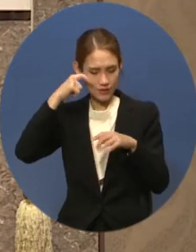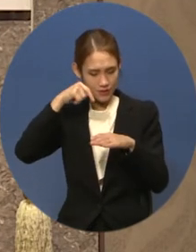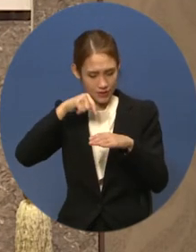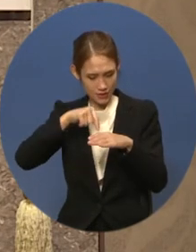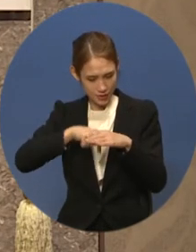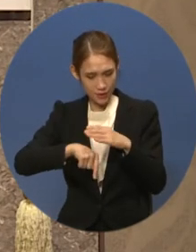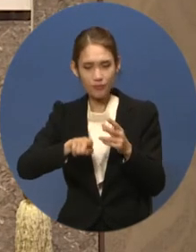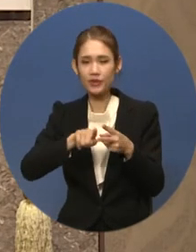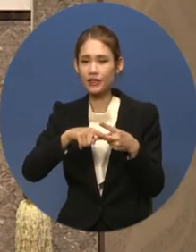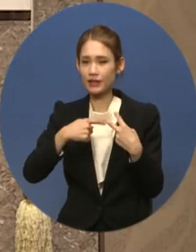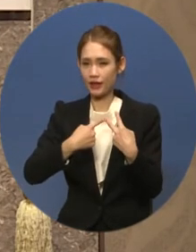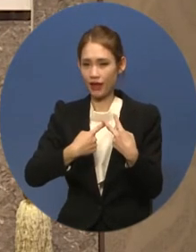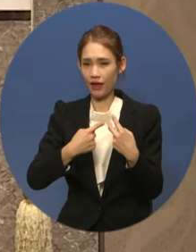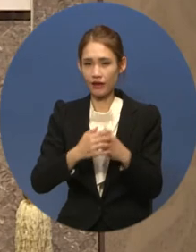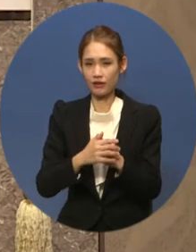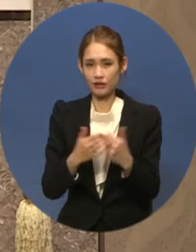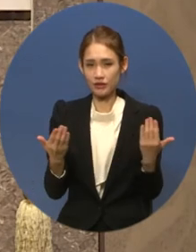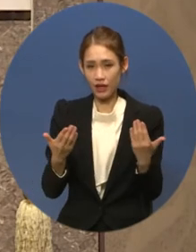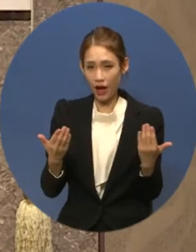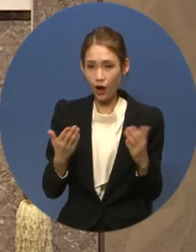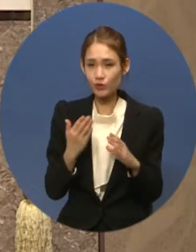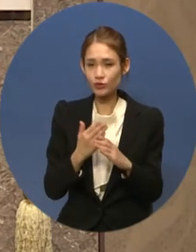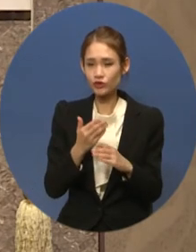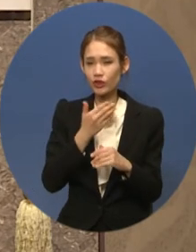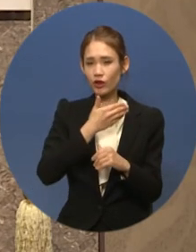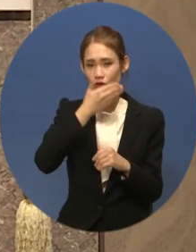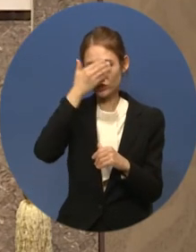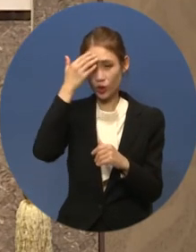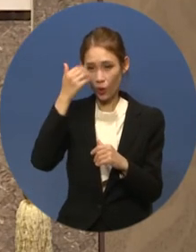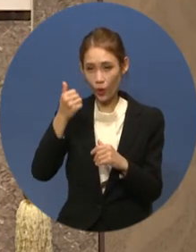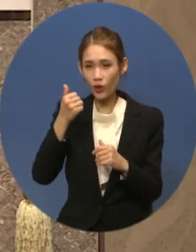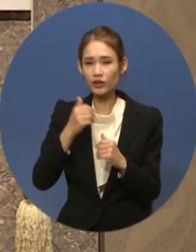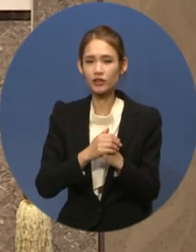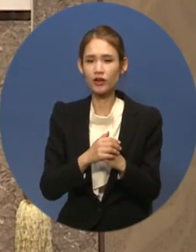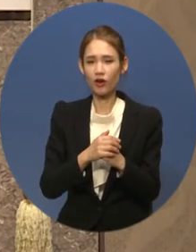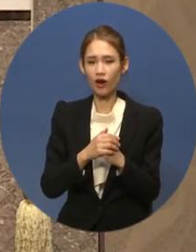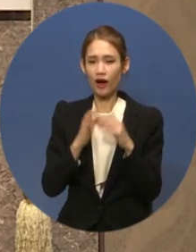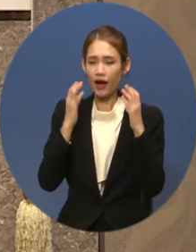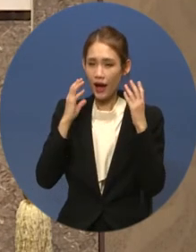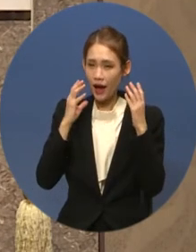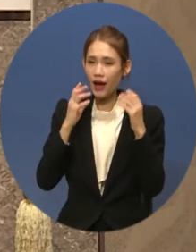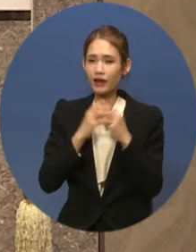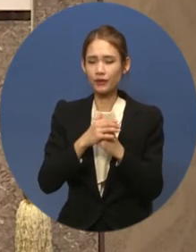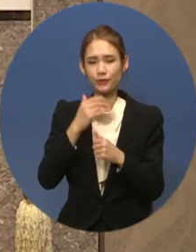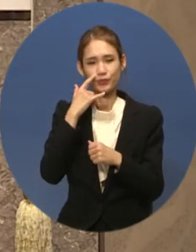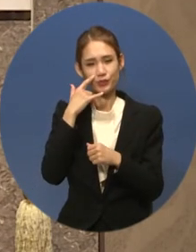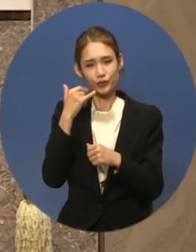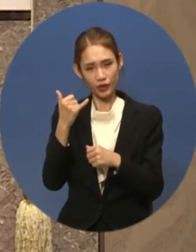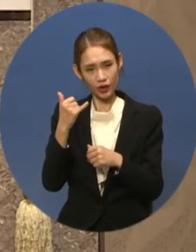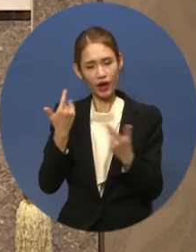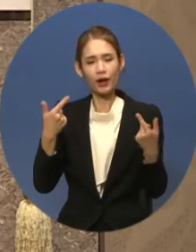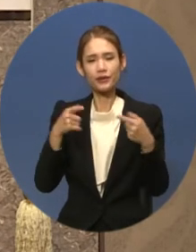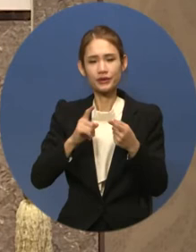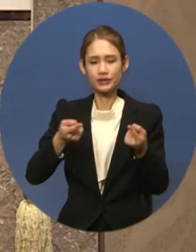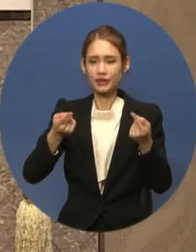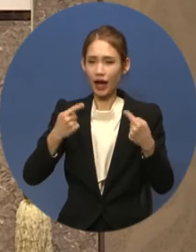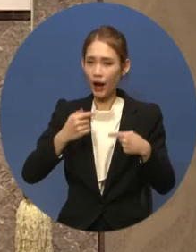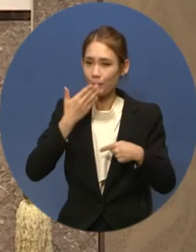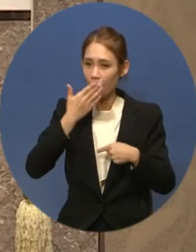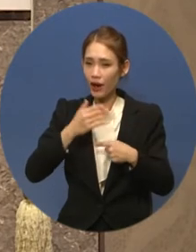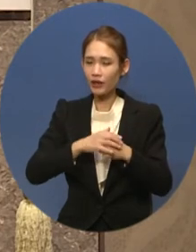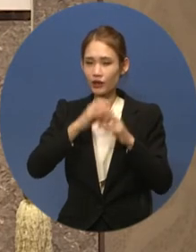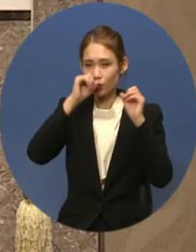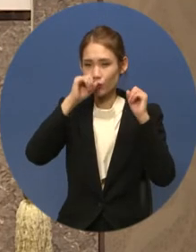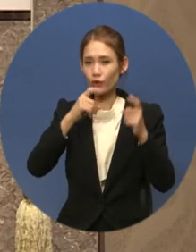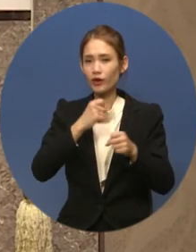가지고요 이 작업을 하는 과정 속에 어린아 어린 청소년들 아이들 부모님들도 함께 참여할 수 있는 기회도